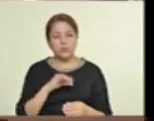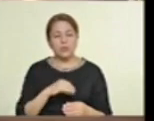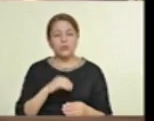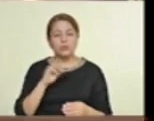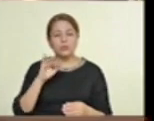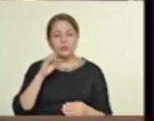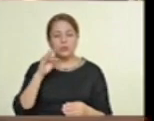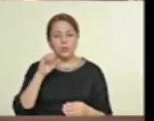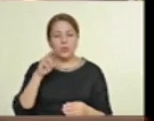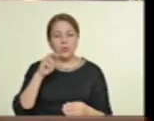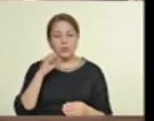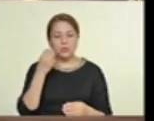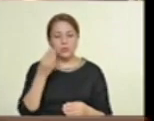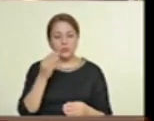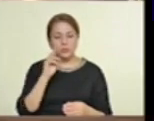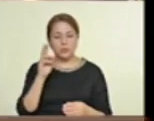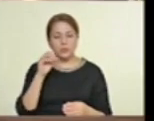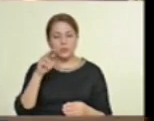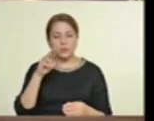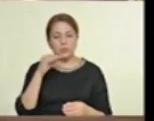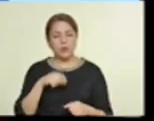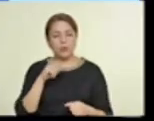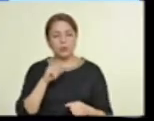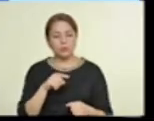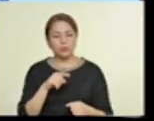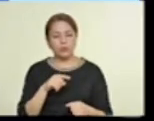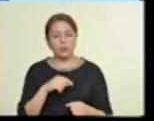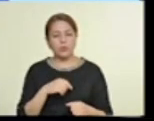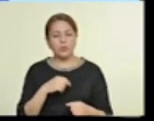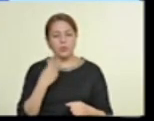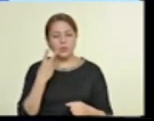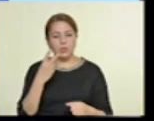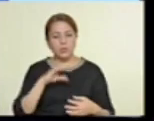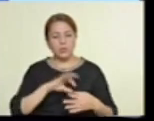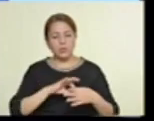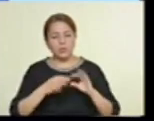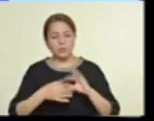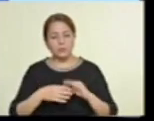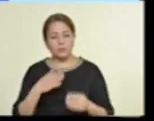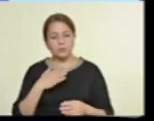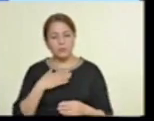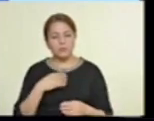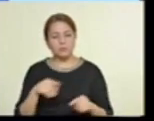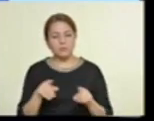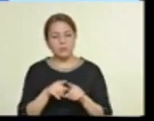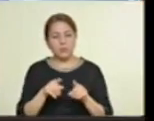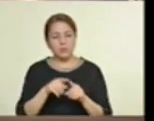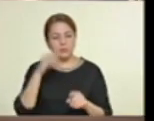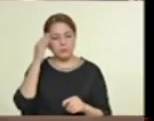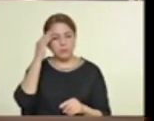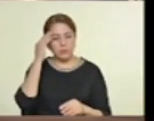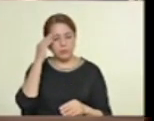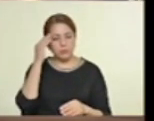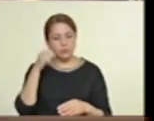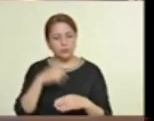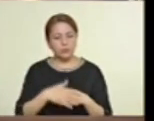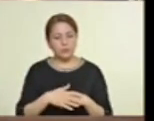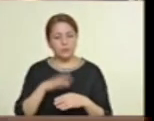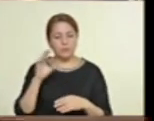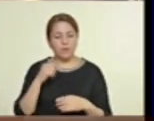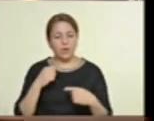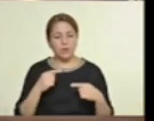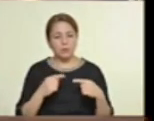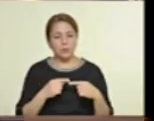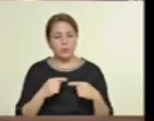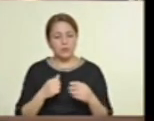ham qo'llay olamiz. Ukamga oldim. Ushbu ikkita gapdan biz bir xil ma'no tushunamiz va